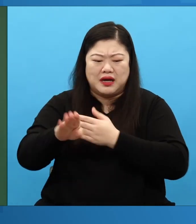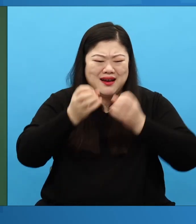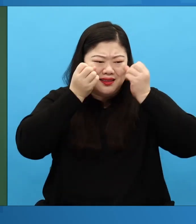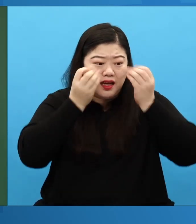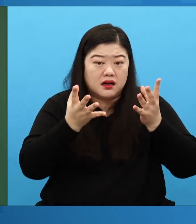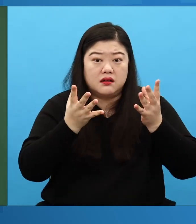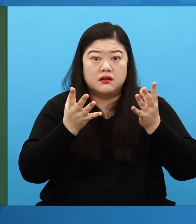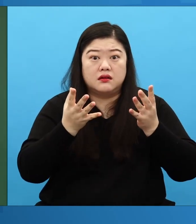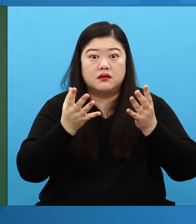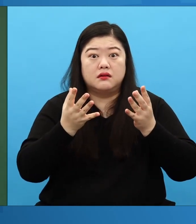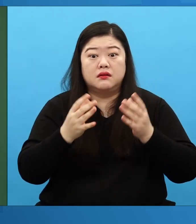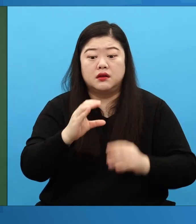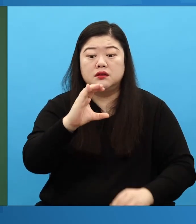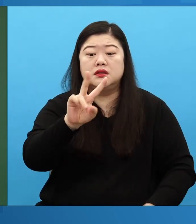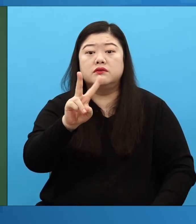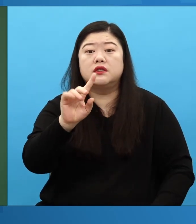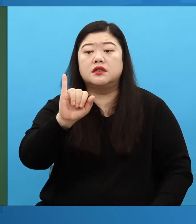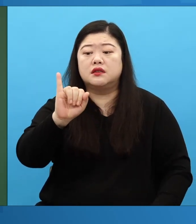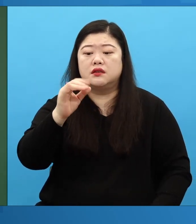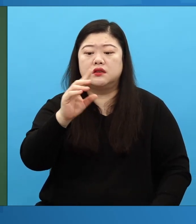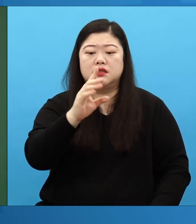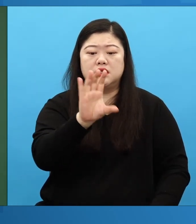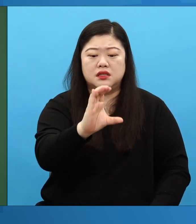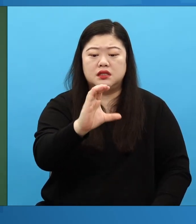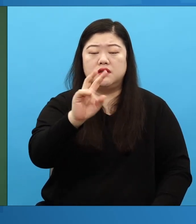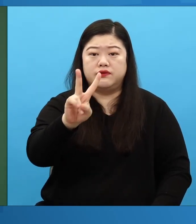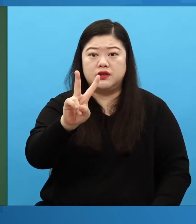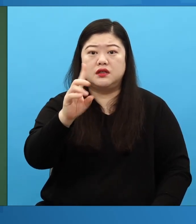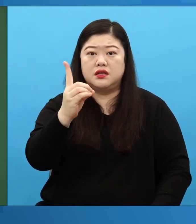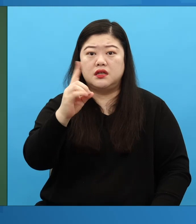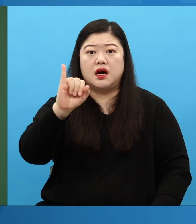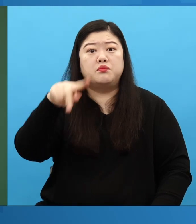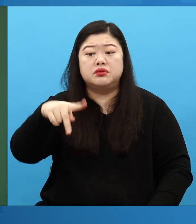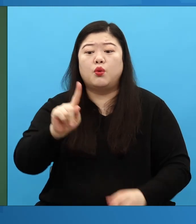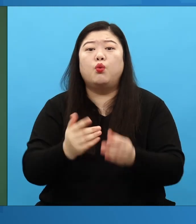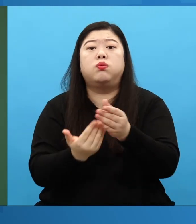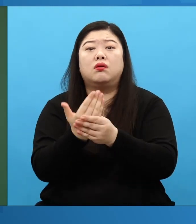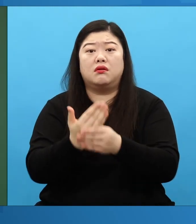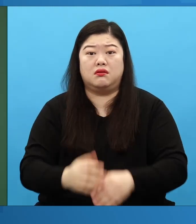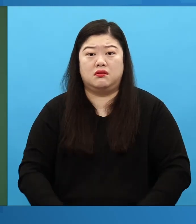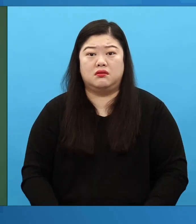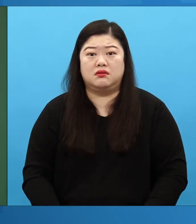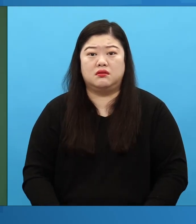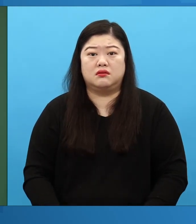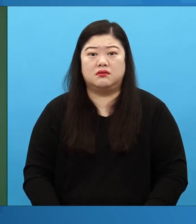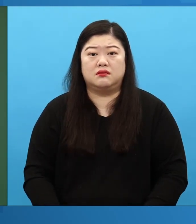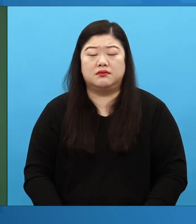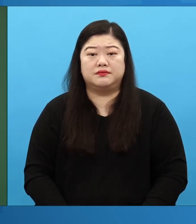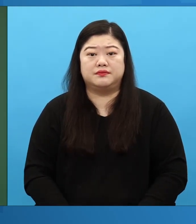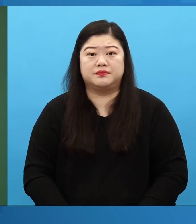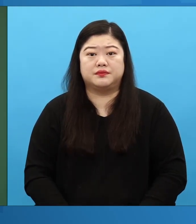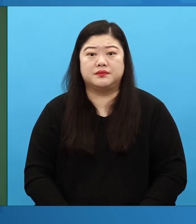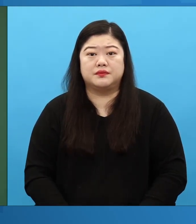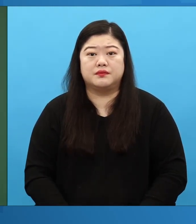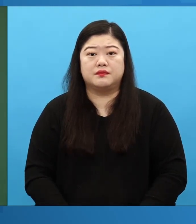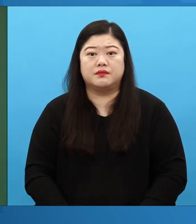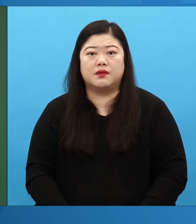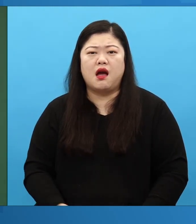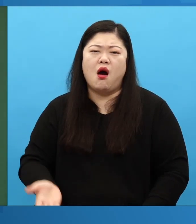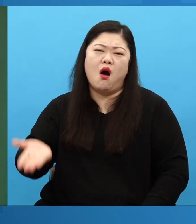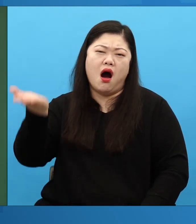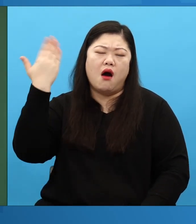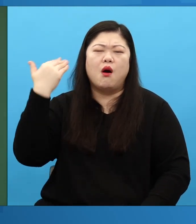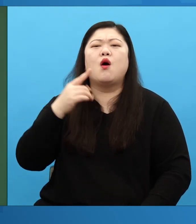쉽게 나와요. And it's not very difficult at all. If you think about it, it comes very easily. 내 과거는 안 되는 거고 어려운 건데 그걸 그대로 있으면 안 되죠.